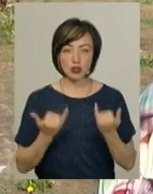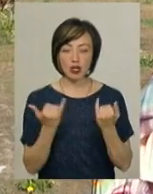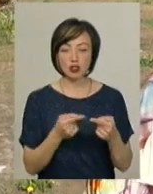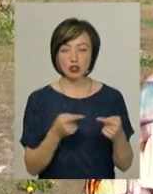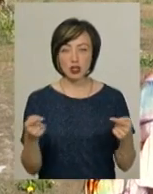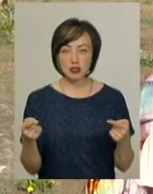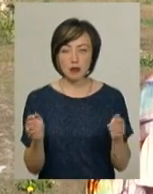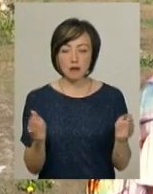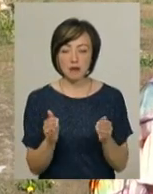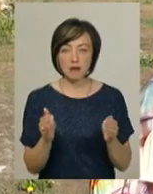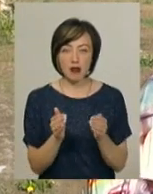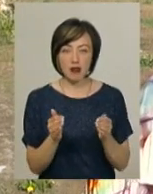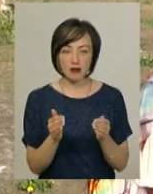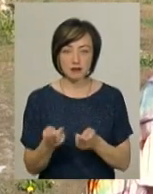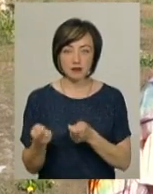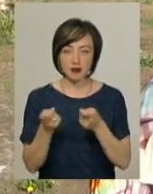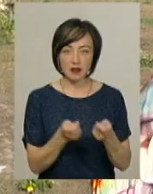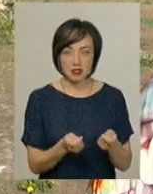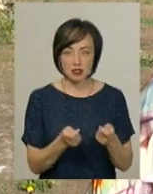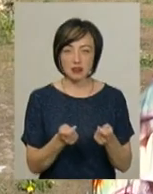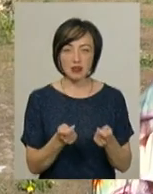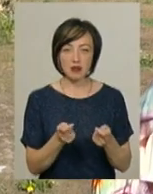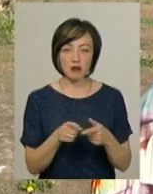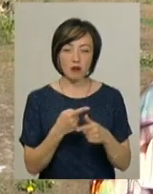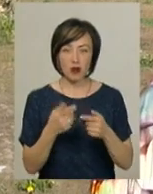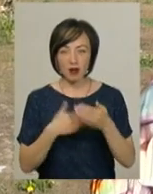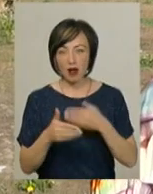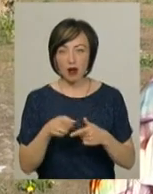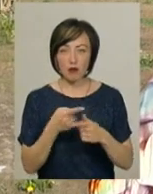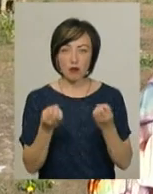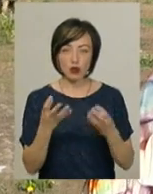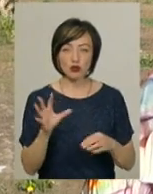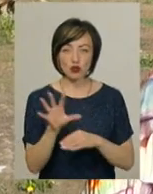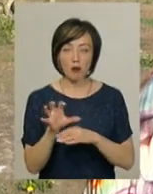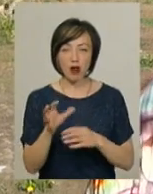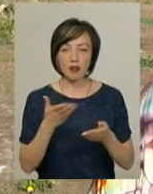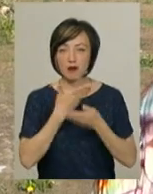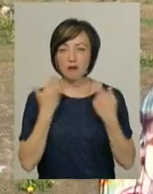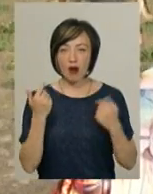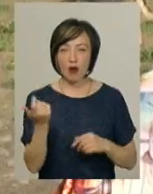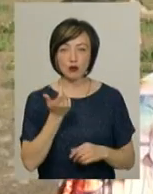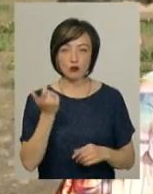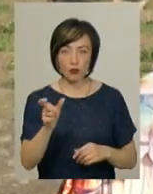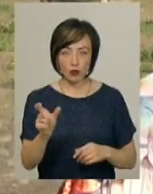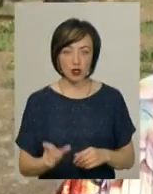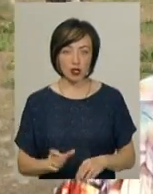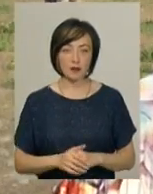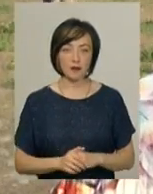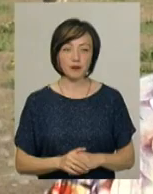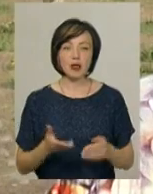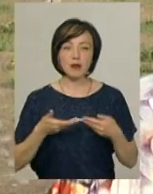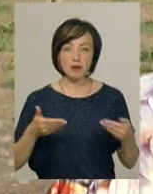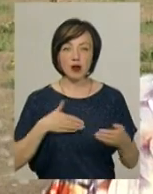от вони маленькими сюди приїхали, або щенками, або інвалідами, або просто такі собаки, які не мають хазяїна. Ми,